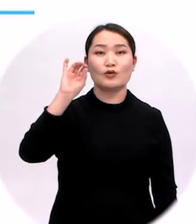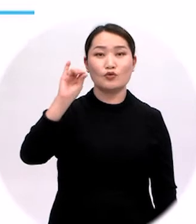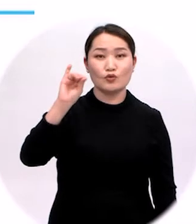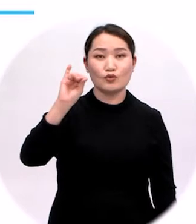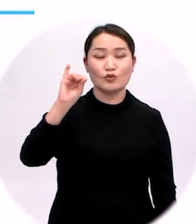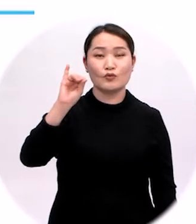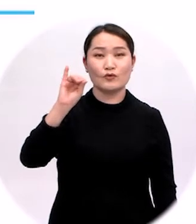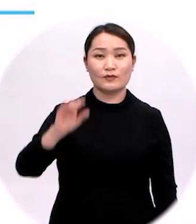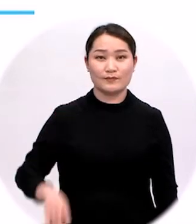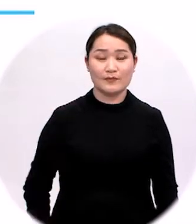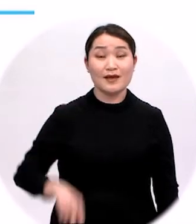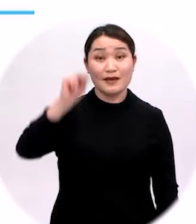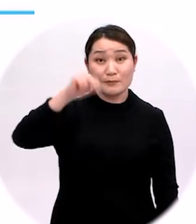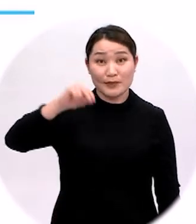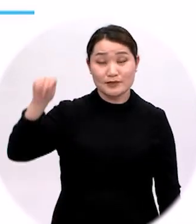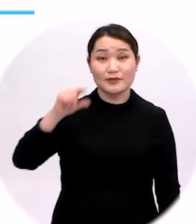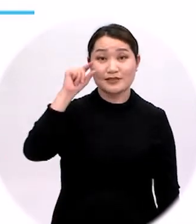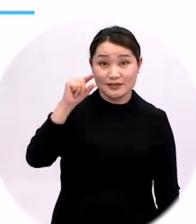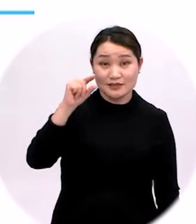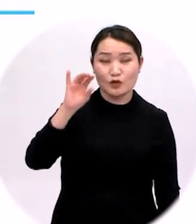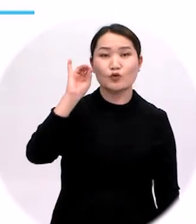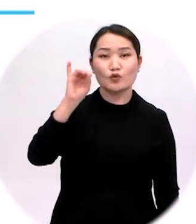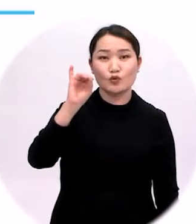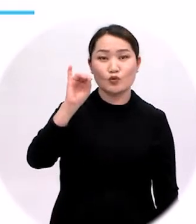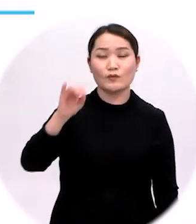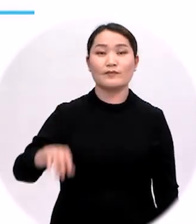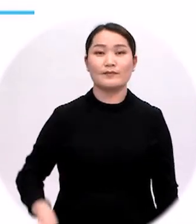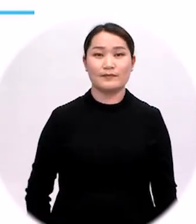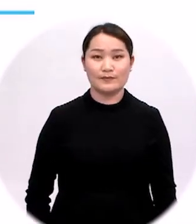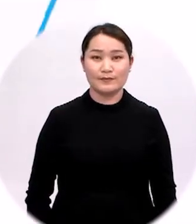үсэг, бичмэл жижиг юу үсэг.